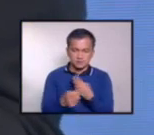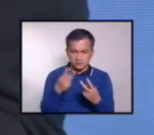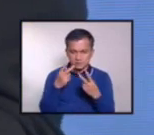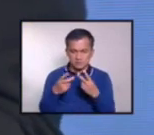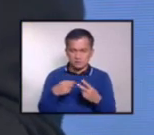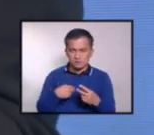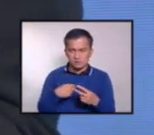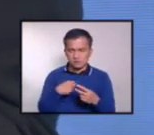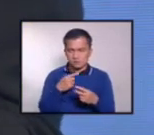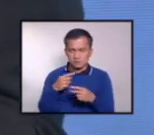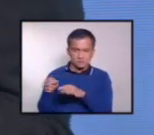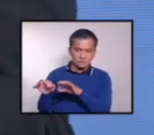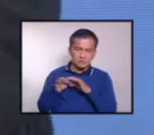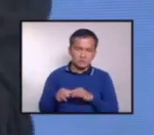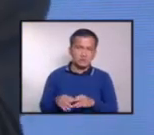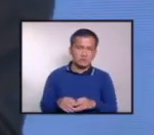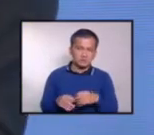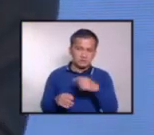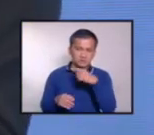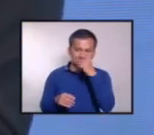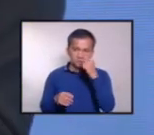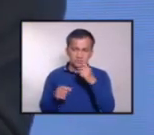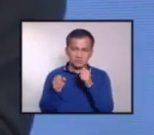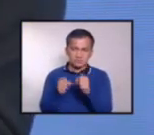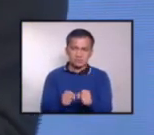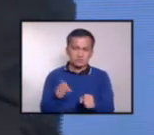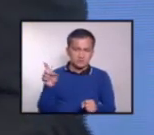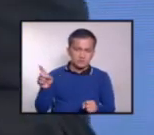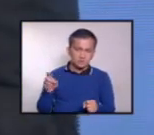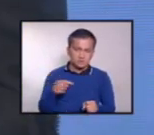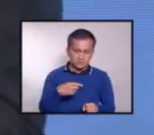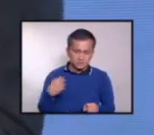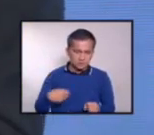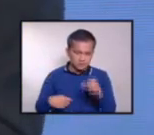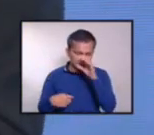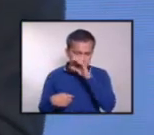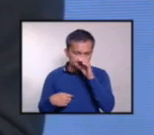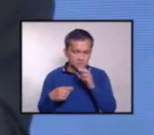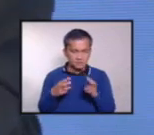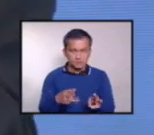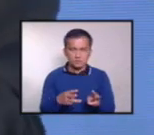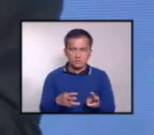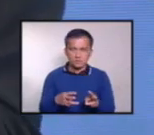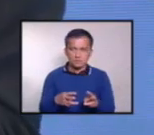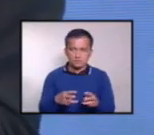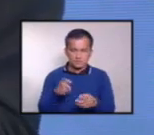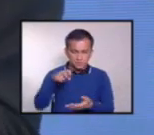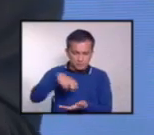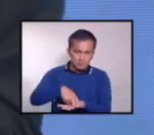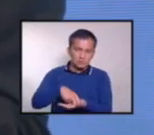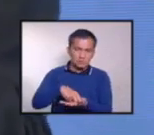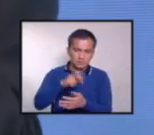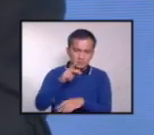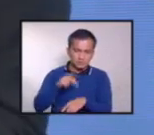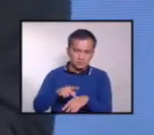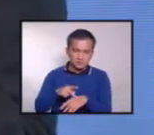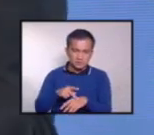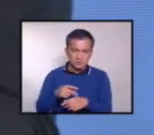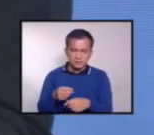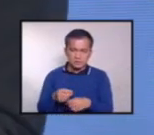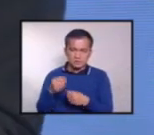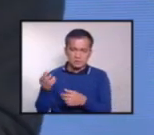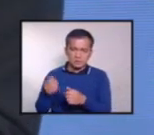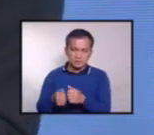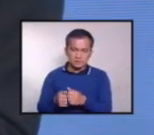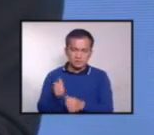ay talagang nakakatakot dahil yun naman yung strategy ng China. Maghanap ng paraan para mapaluhod yung Pilipinas at maibigay yung